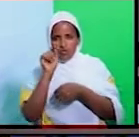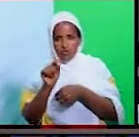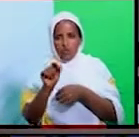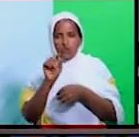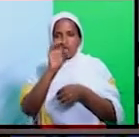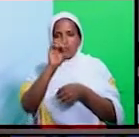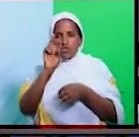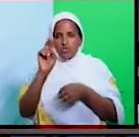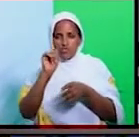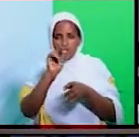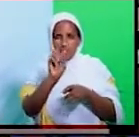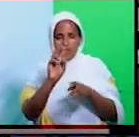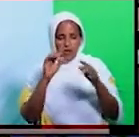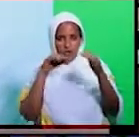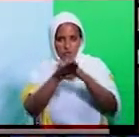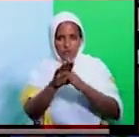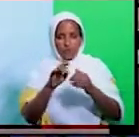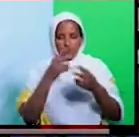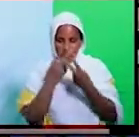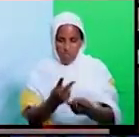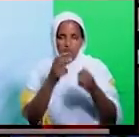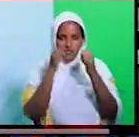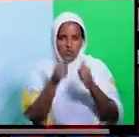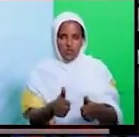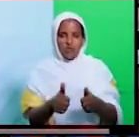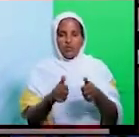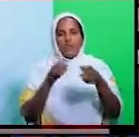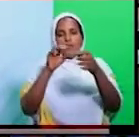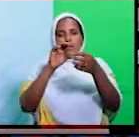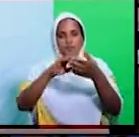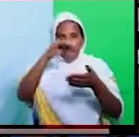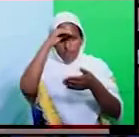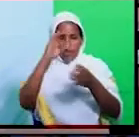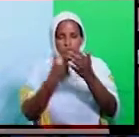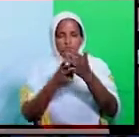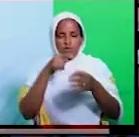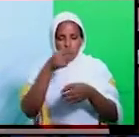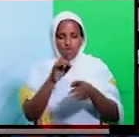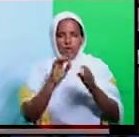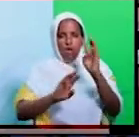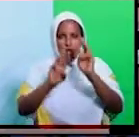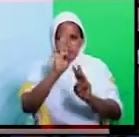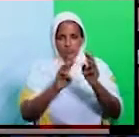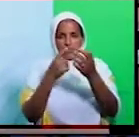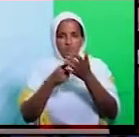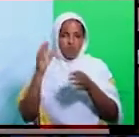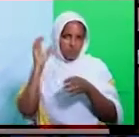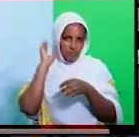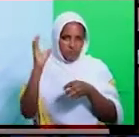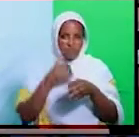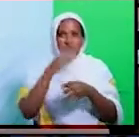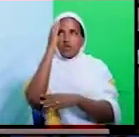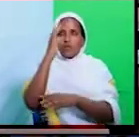የሚጠቅምህ ምኑ ነው ነው መባረኩ ነው። ስለዚህ ዛሬም የሚጠቅመን መባረኩ ነው። እንድንባረክ የሚያደርጉን ብዙ ነገሮች አሉና